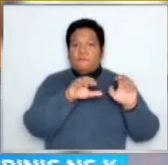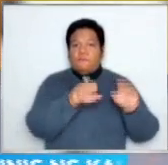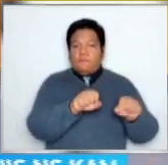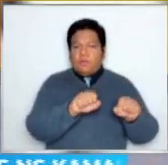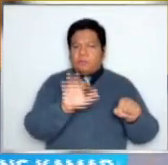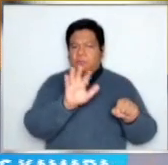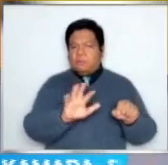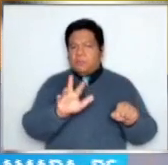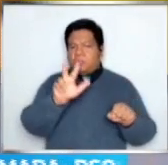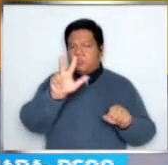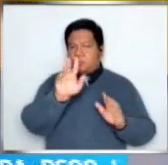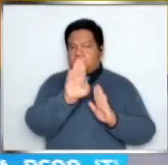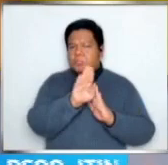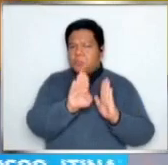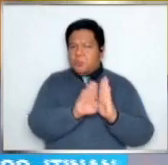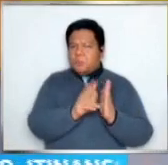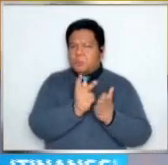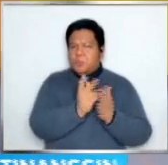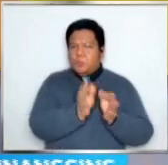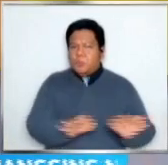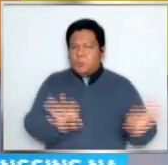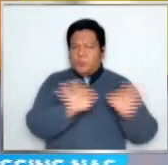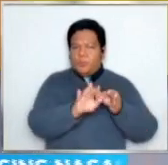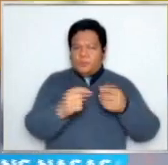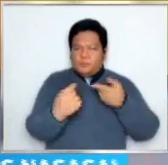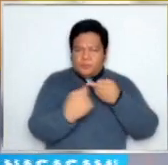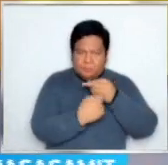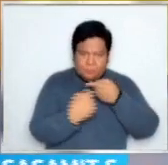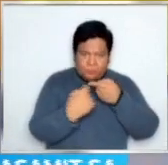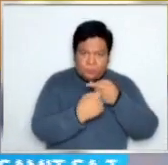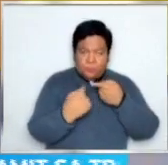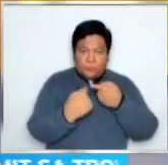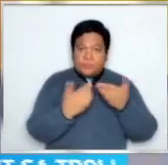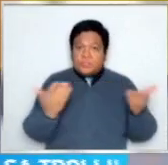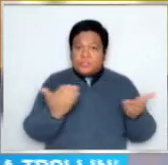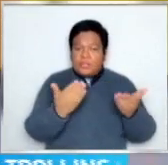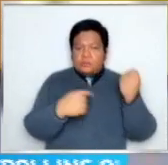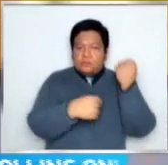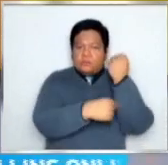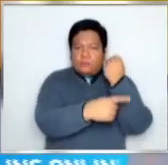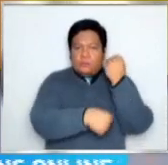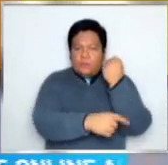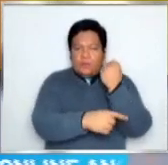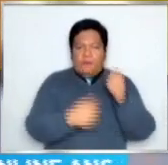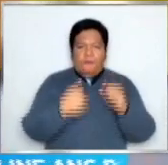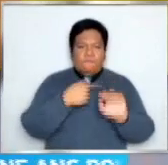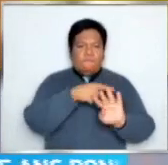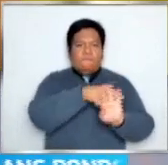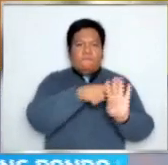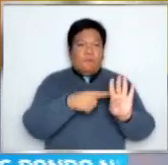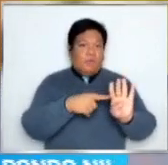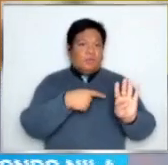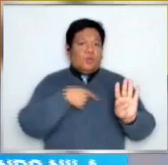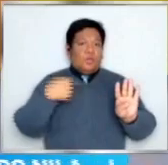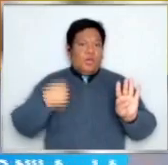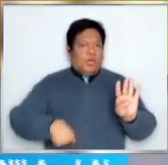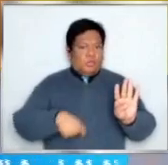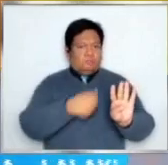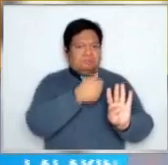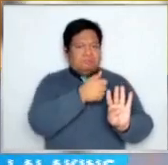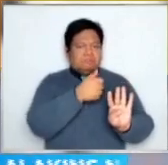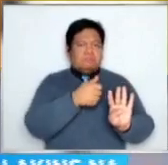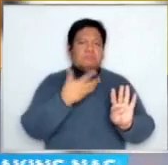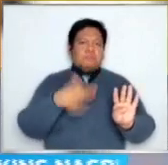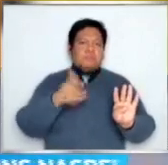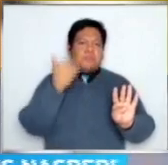ng PNP at PDEA sa Zambales. 4 na Chinese ang napatay sa operasyon matapos umanong makipagbarilan. Balitang hatid